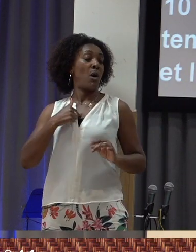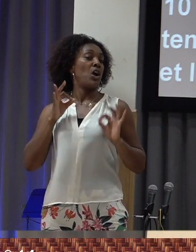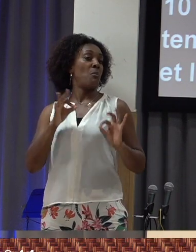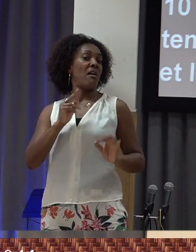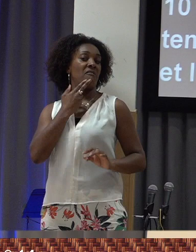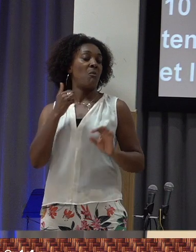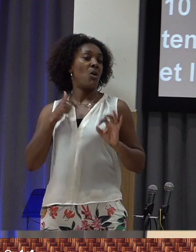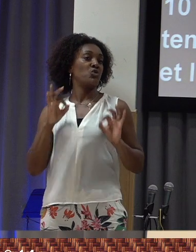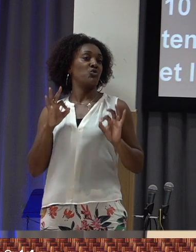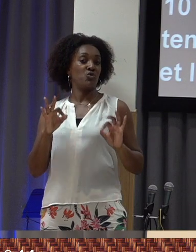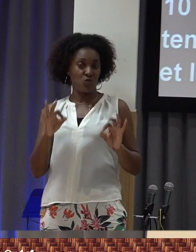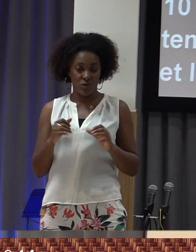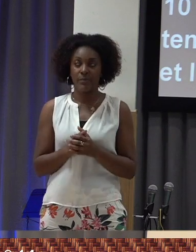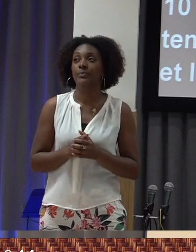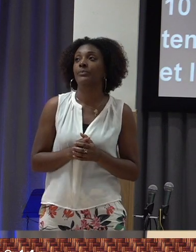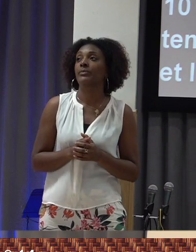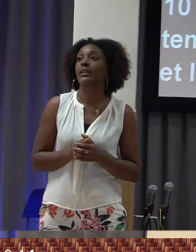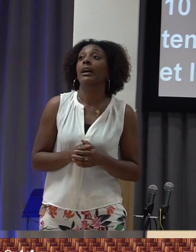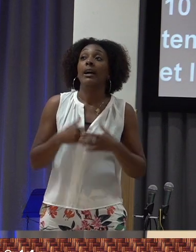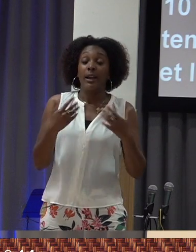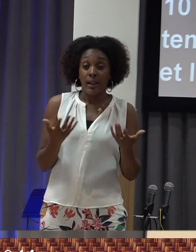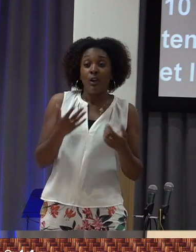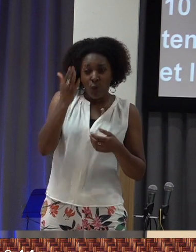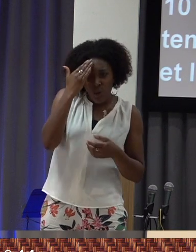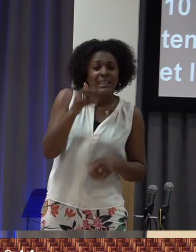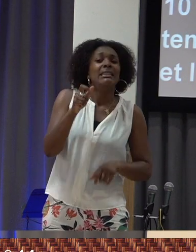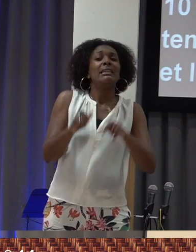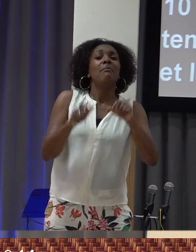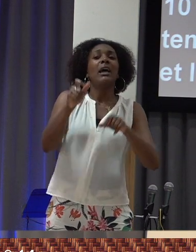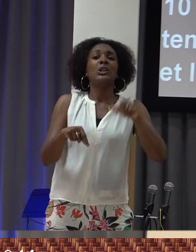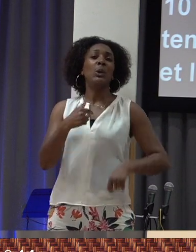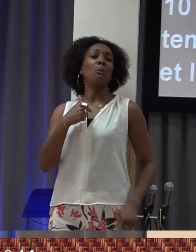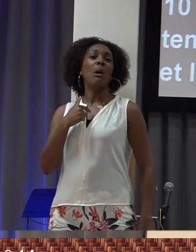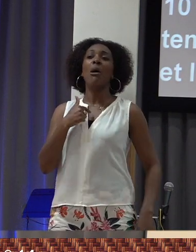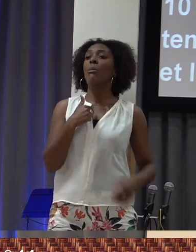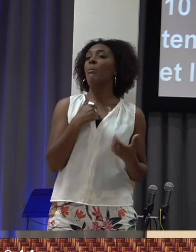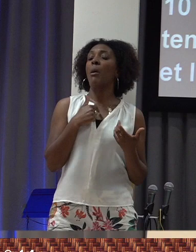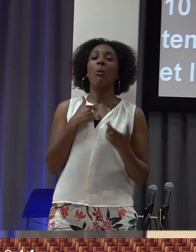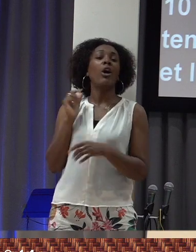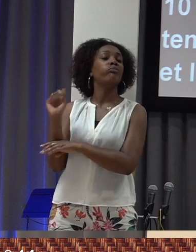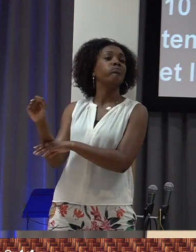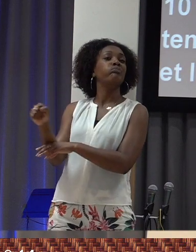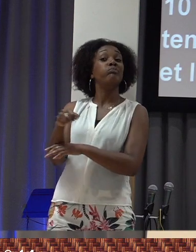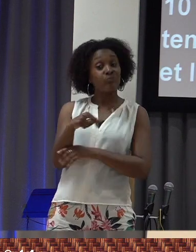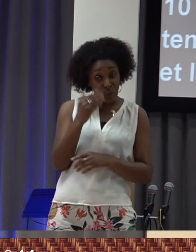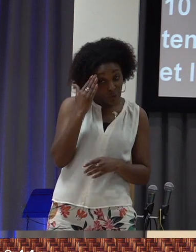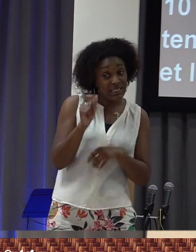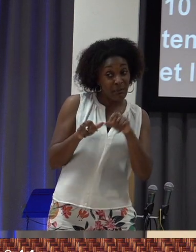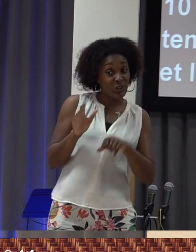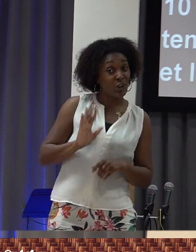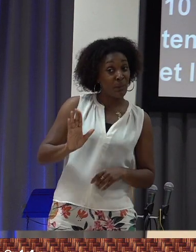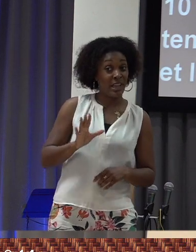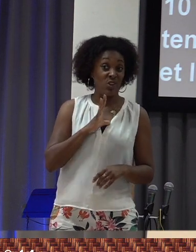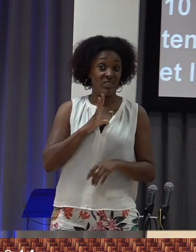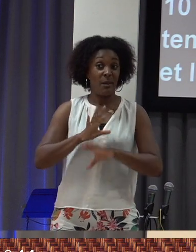ne faisant aucun cas des autres. Vous en connaissez des gens comme ça qui ne font aucun cas de vous ou des autres aussi. Alors,